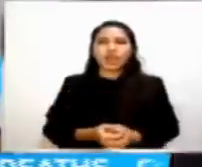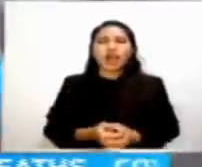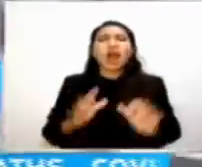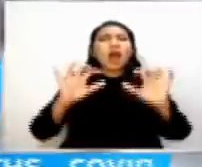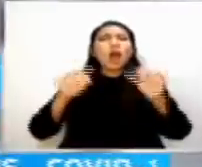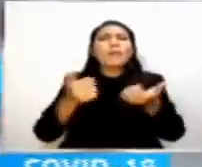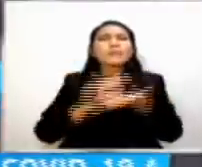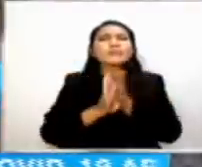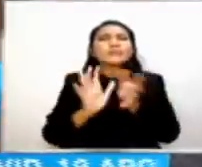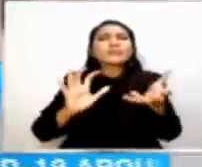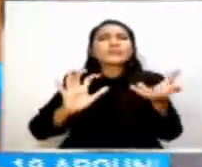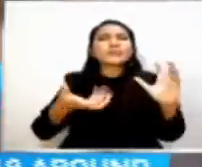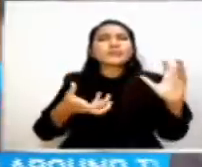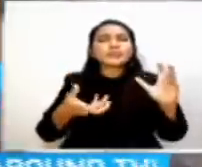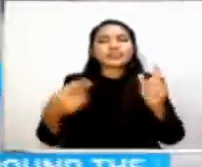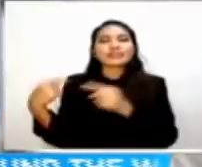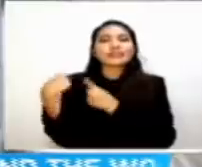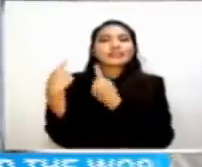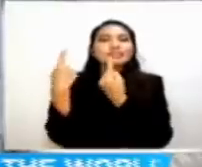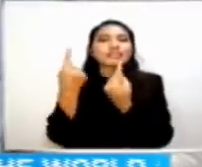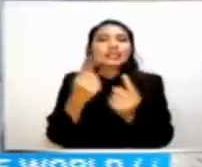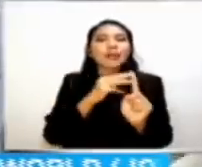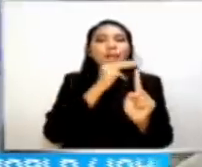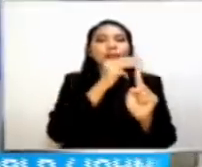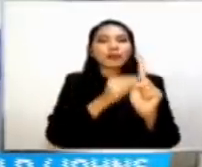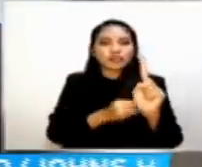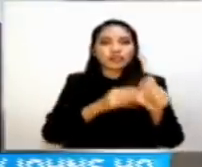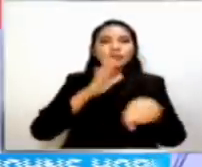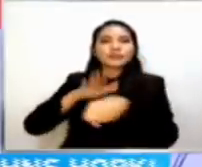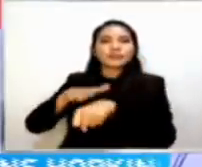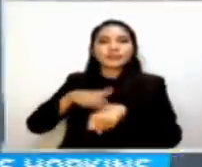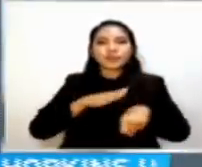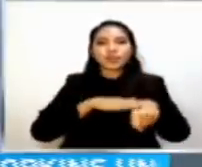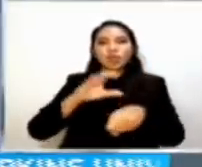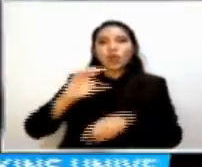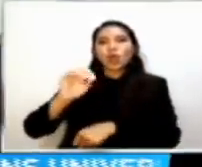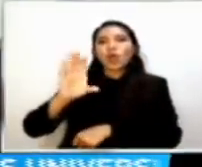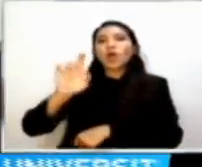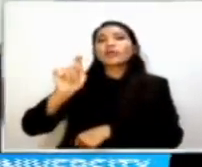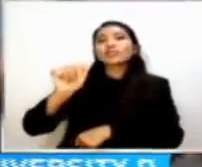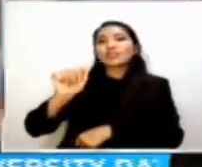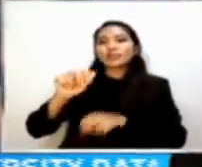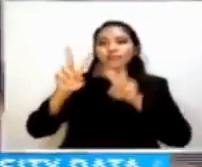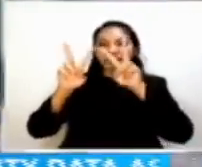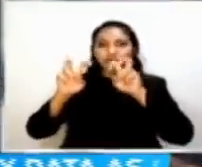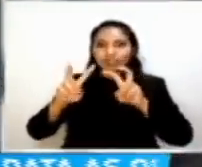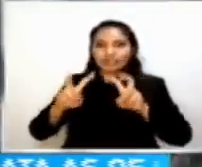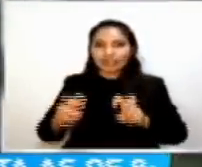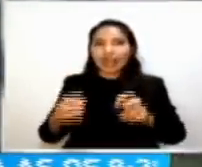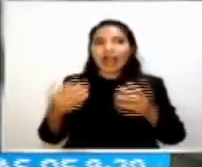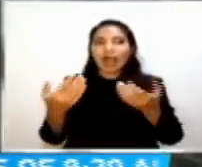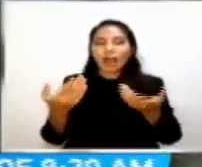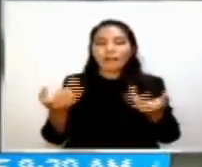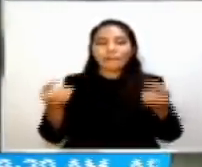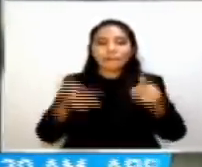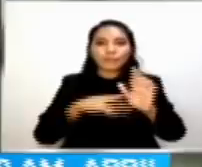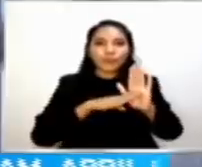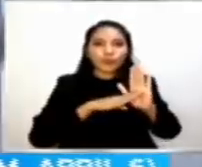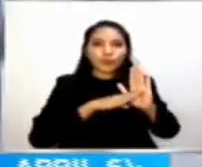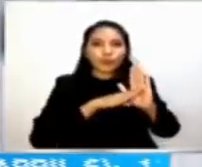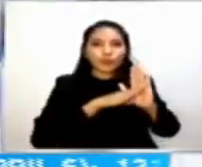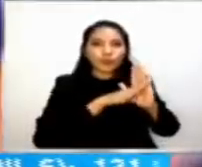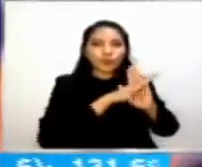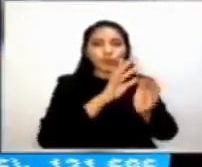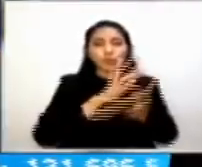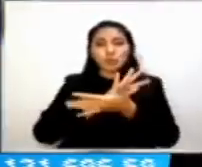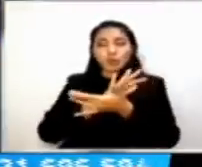Simula pa lang ng Marso, nagbabala na ang OCTA Research na sa early stages na ng surge ang NCR. Hindi ba tayo naging maagap sa pagkontrol sa